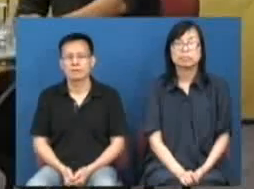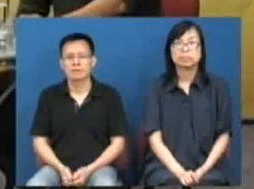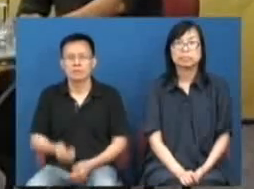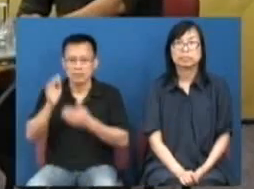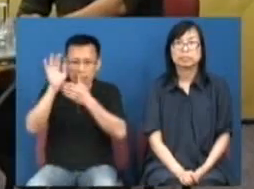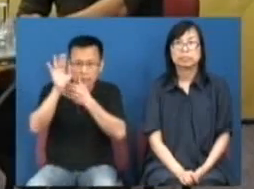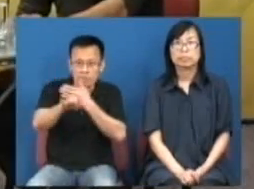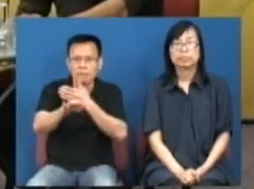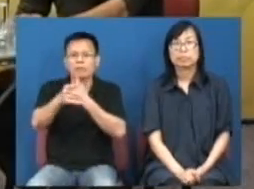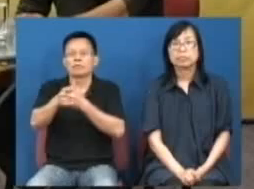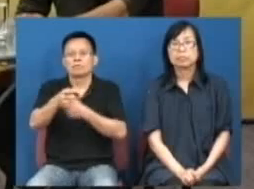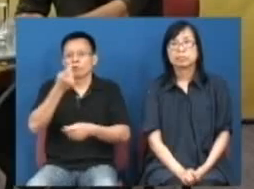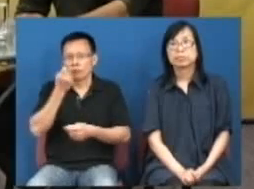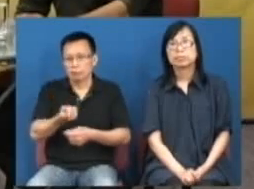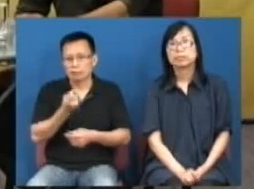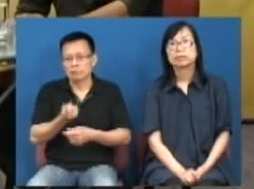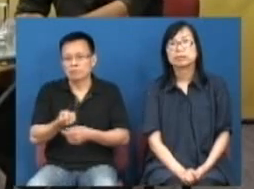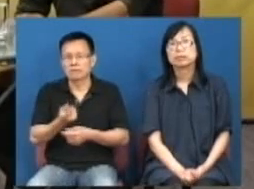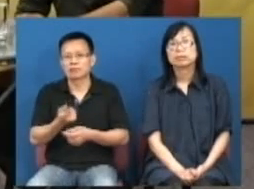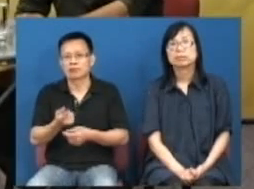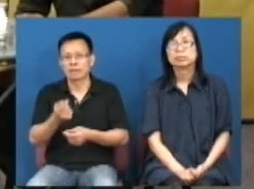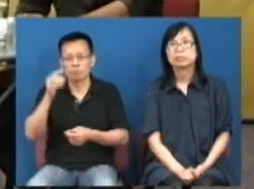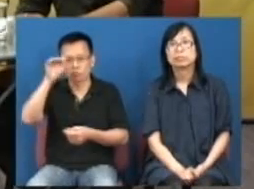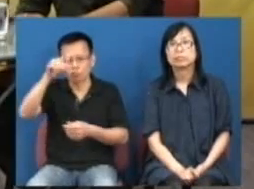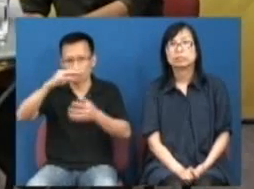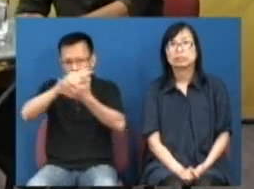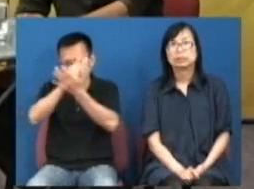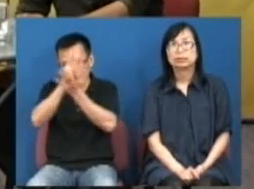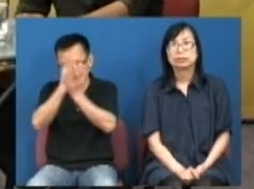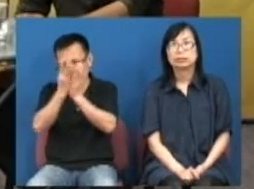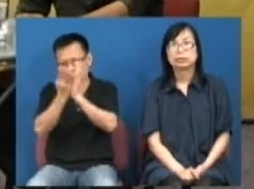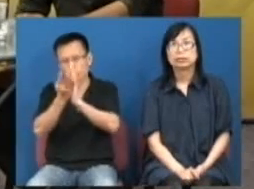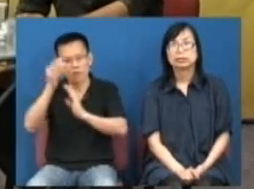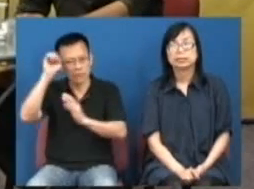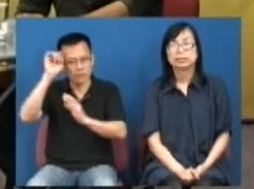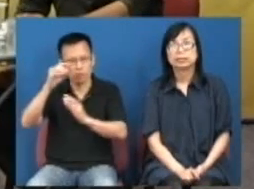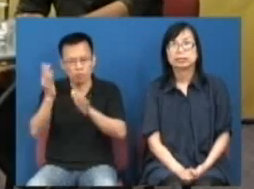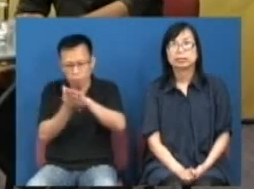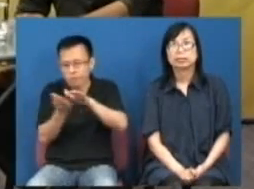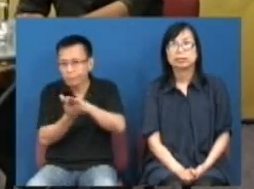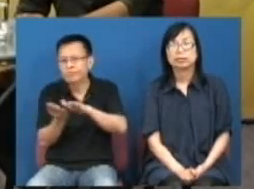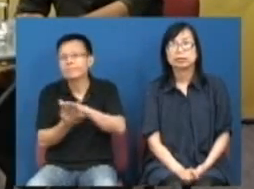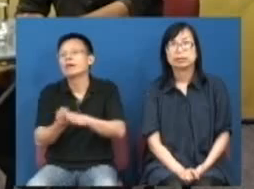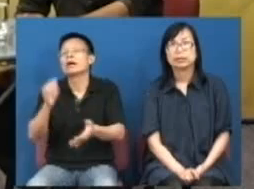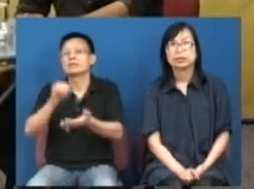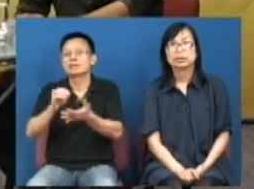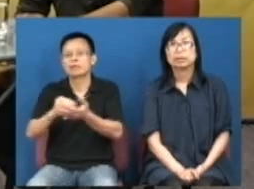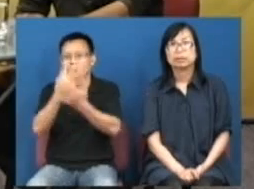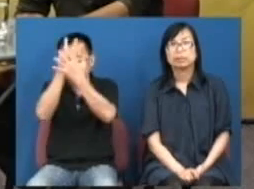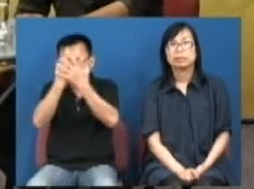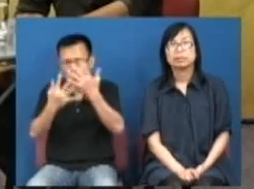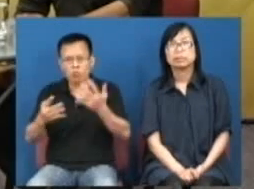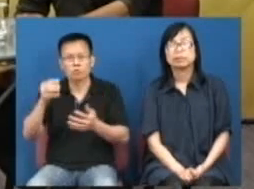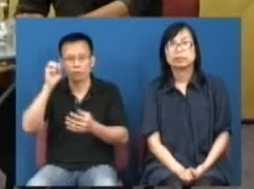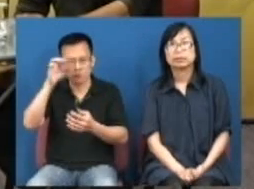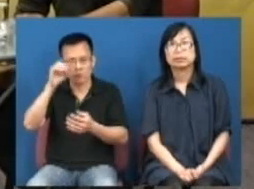係我諗我做一個好好簡單嘅，就一定要咧。將來要所有呢啲咁樣嘅係諮詢文件咧，唔該佢一定要網上嘅諮詢，唔